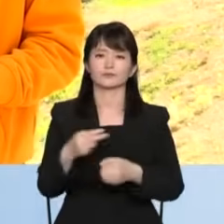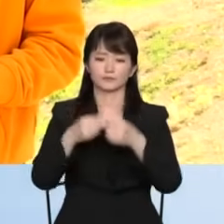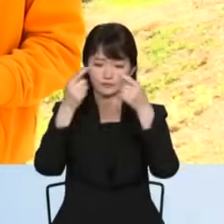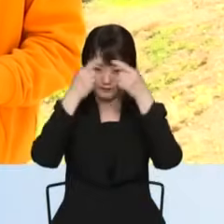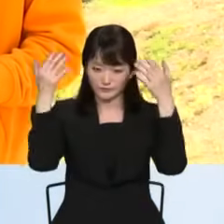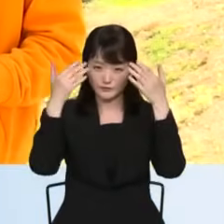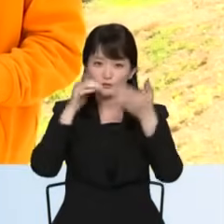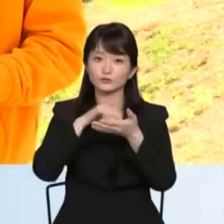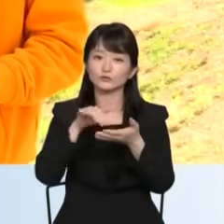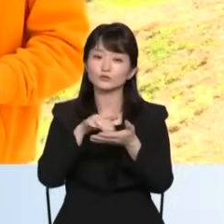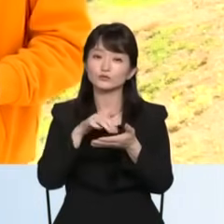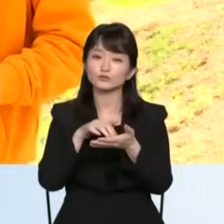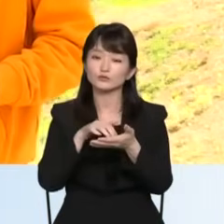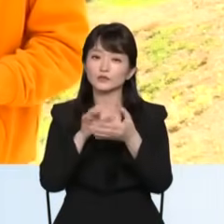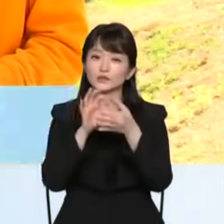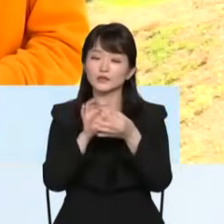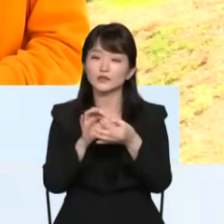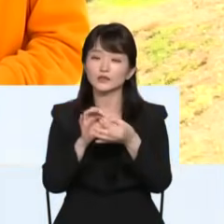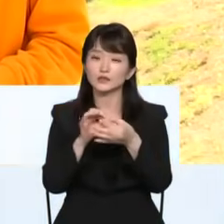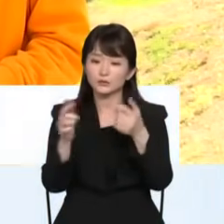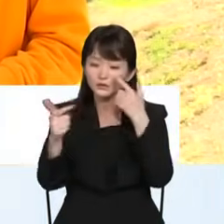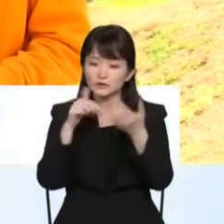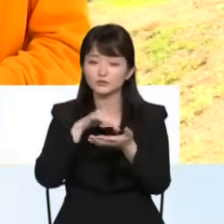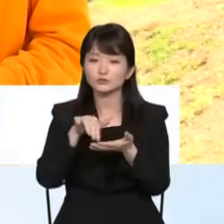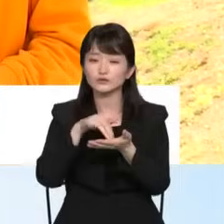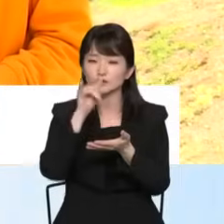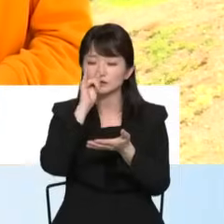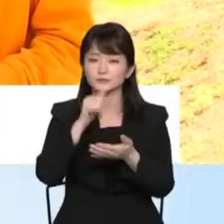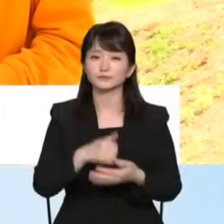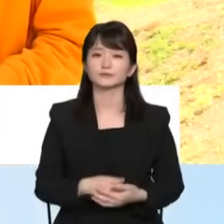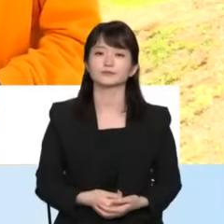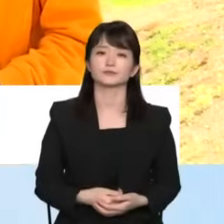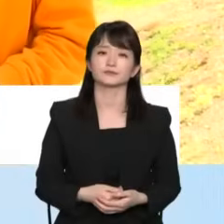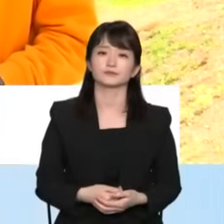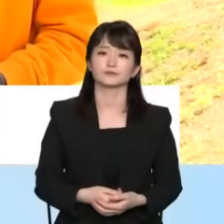그럼 생각하시는 구체적인 뭐 숫자나 범위가 있으신가요?